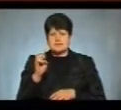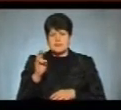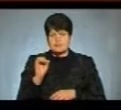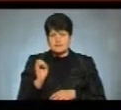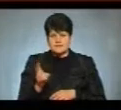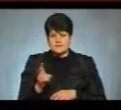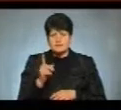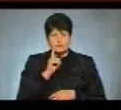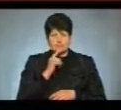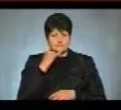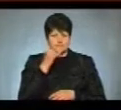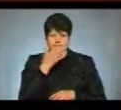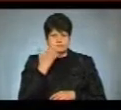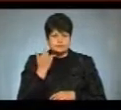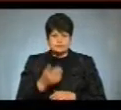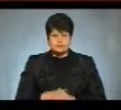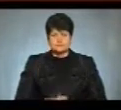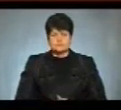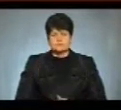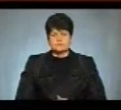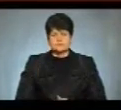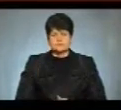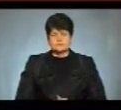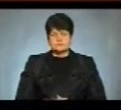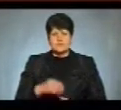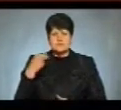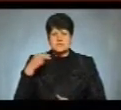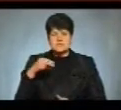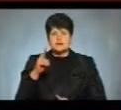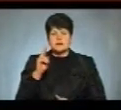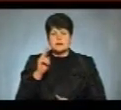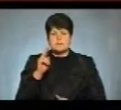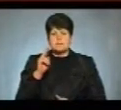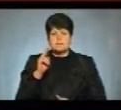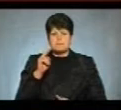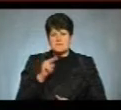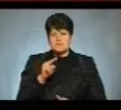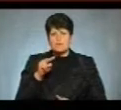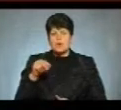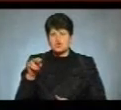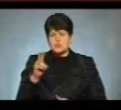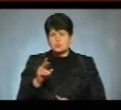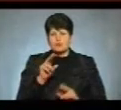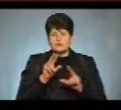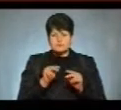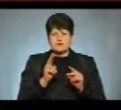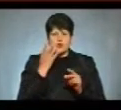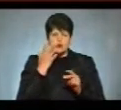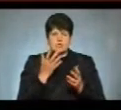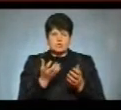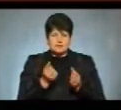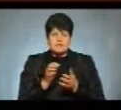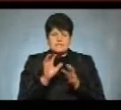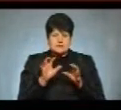що на дзвінки не відповідає. Президент Петро Порошенко пообіцяв, щойно отримає закон, одразу його